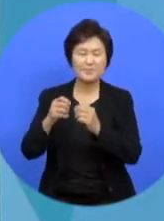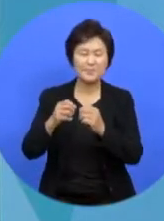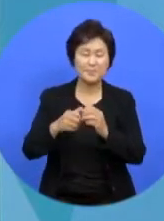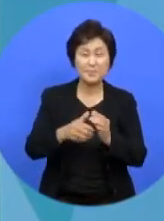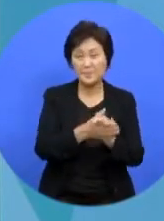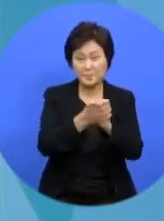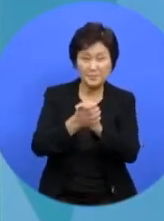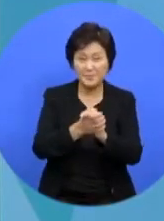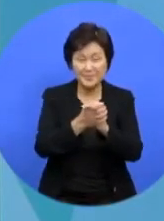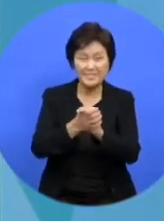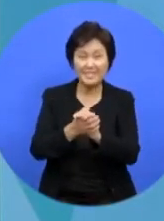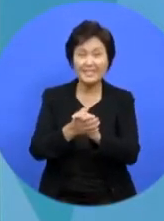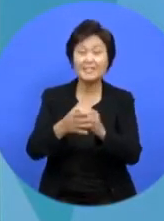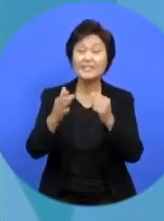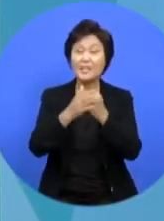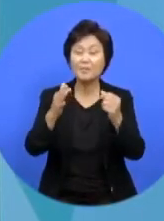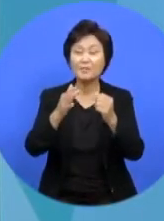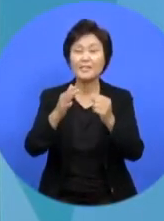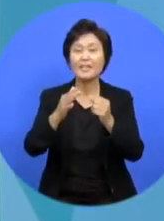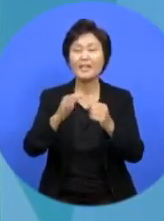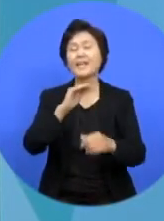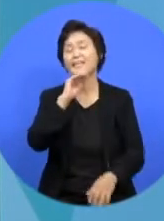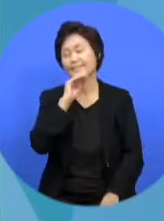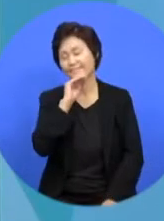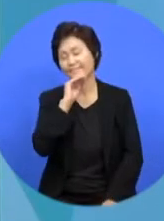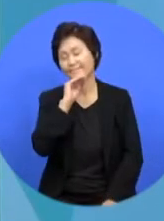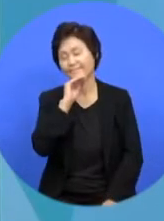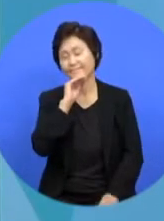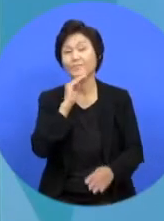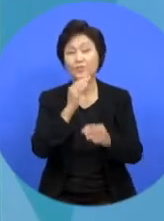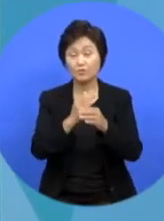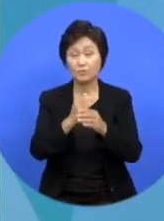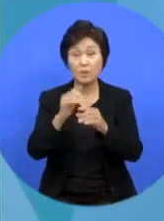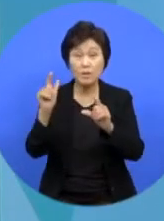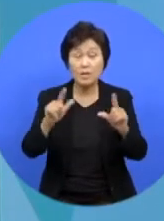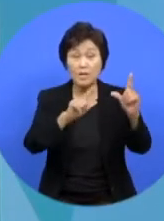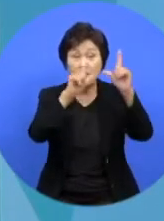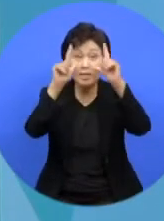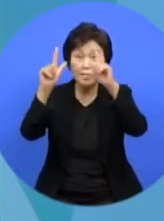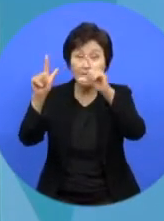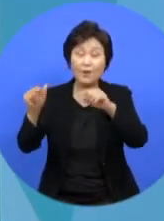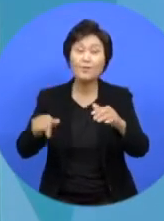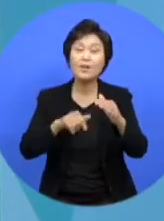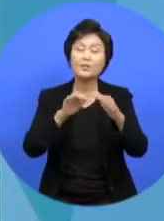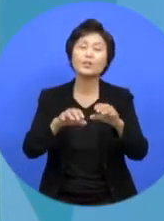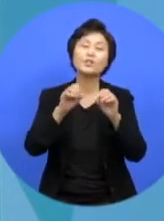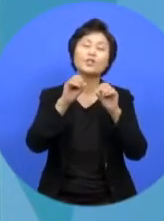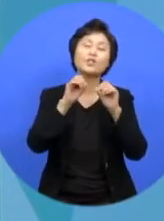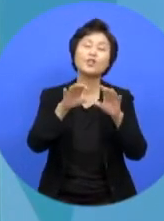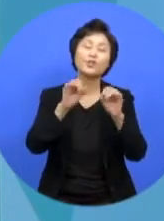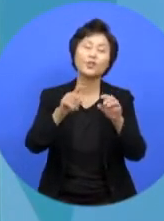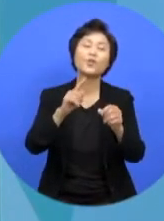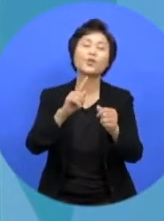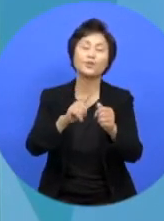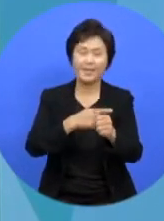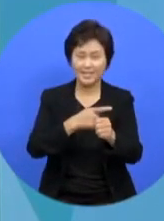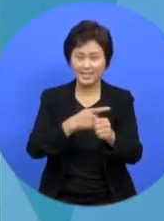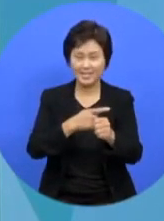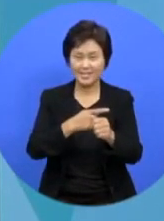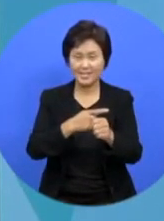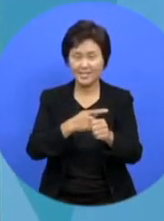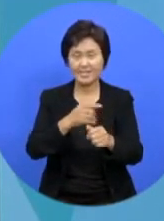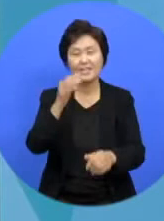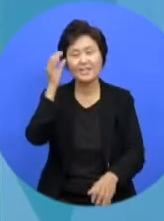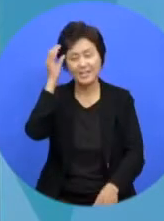기다렸죠. 생활 속에서 전도가 돼야지 네. 제대로 전도가 그쵸. 되겠다는 생각을 한 거예요. 네. 그래서 이제